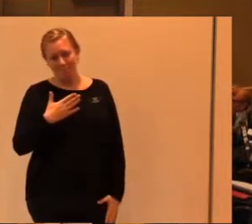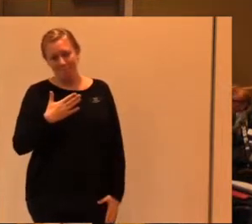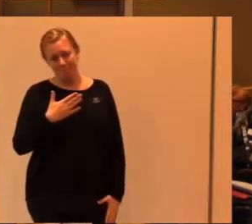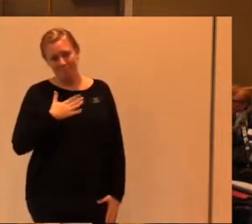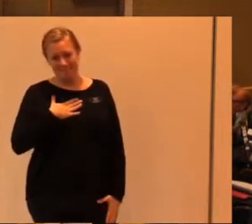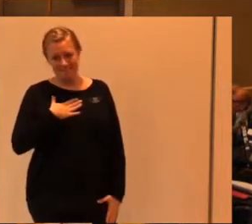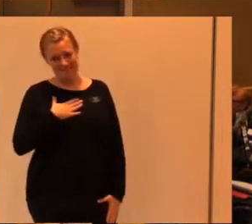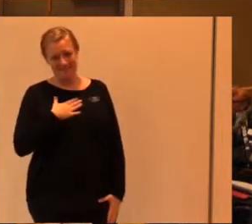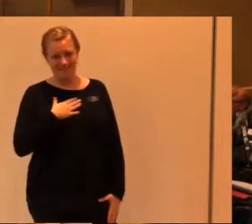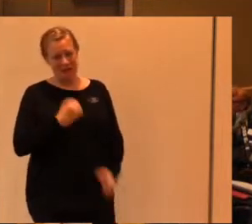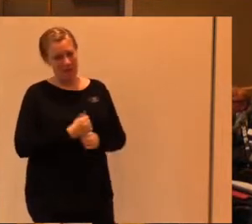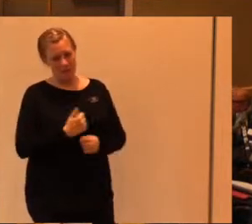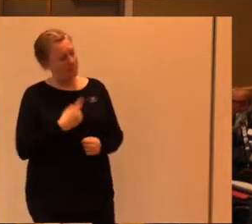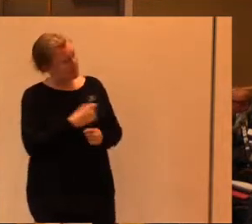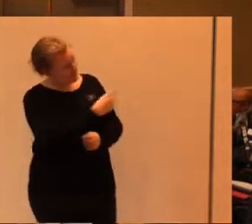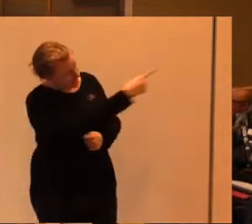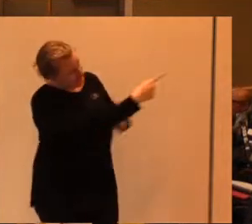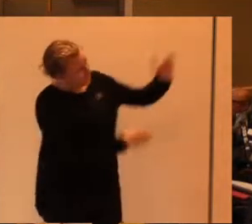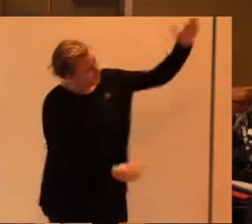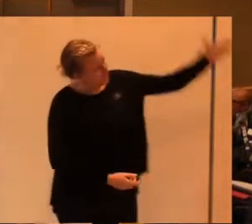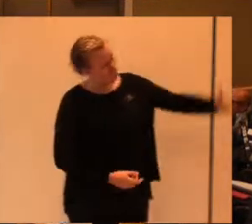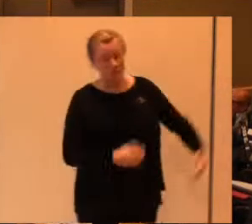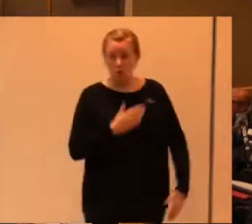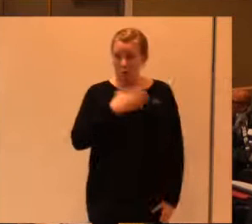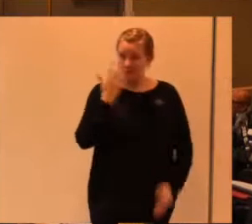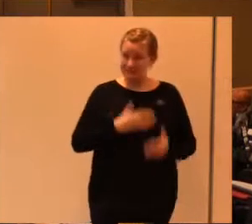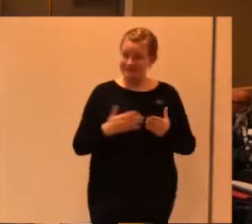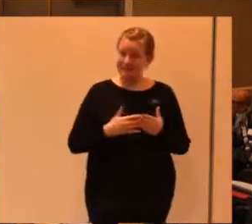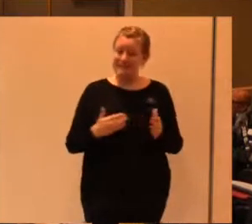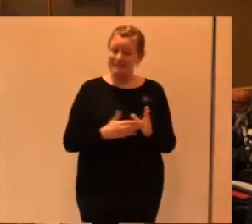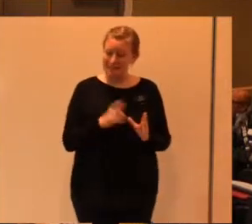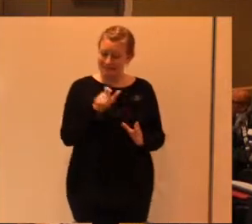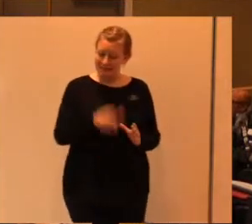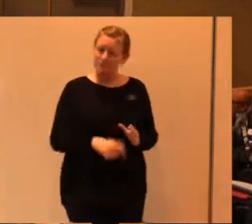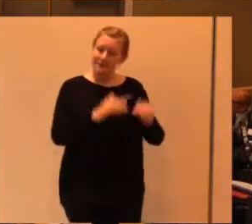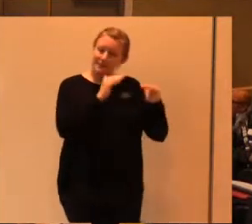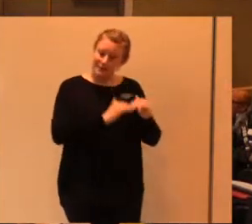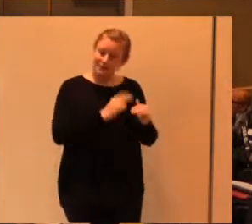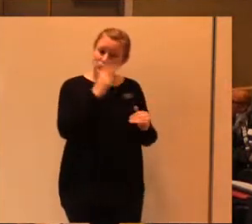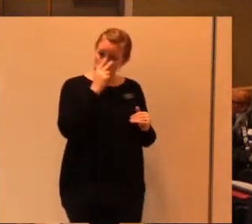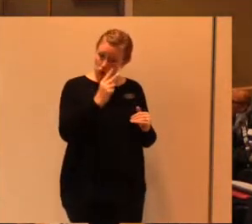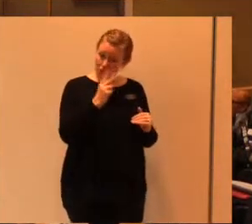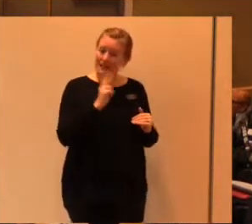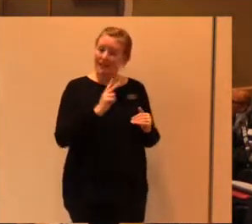text. SVT erbjuder uppläst text för bland annat dig som har nedsatt syn eller har nedsatt läsförmåga.